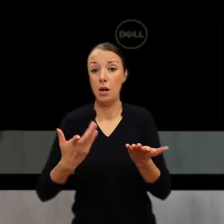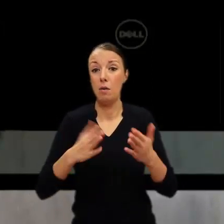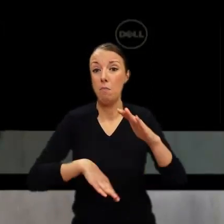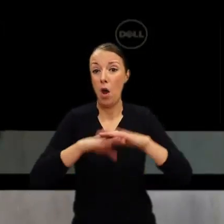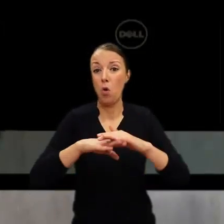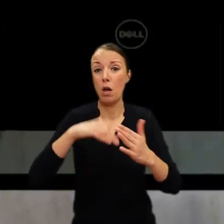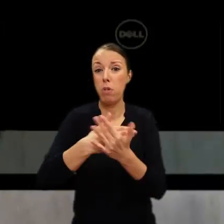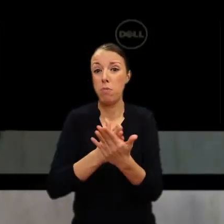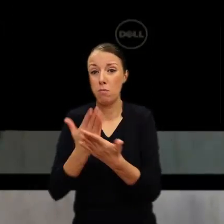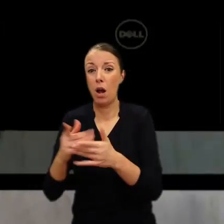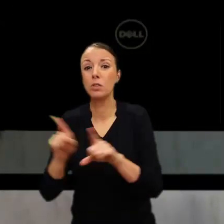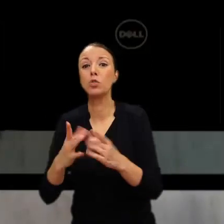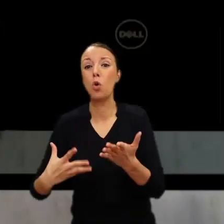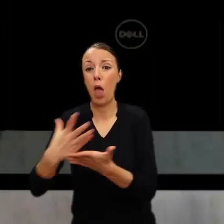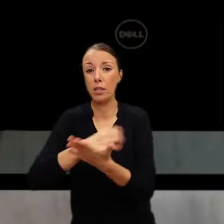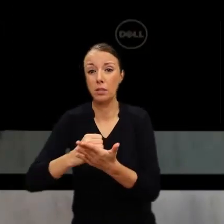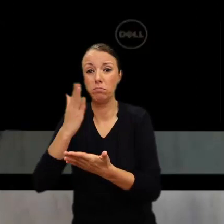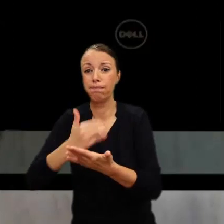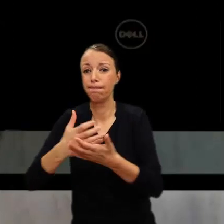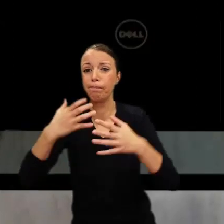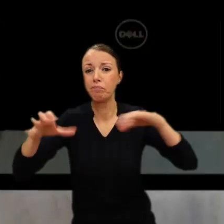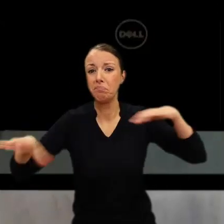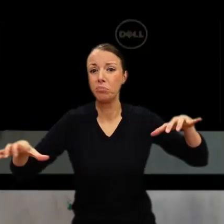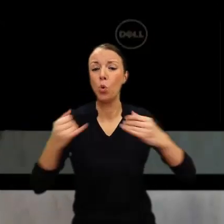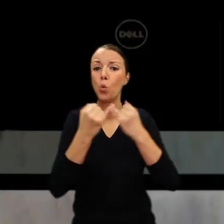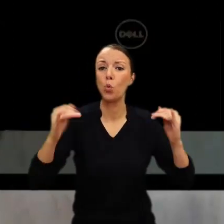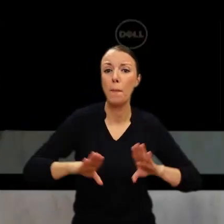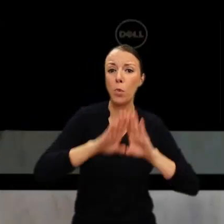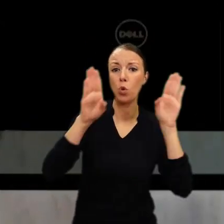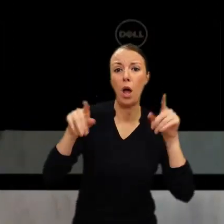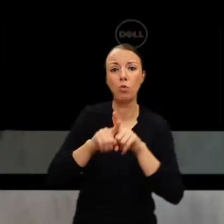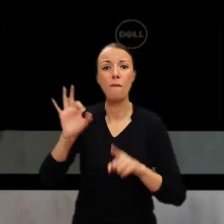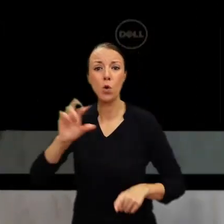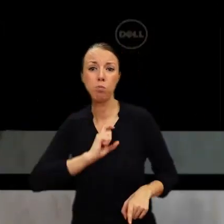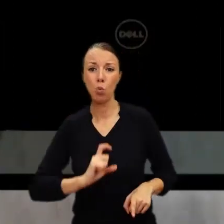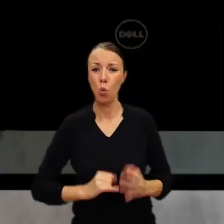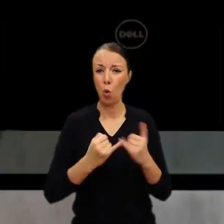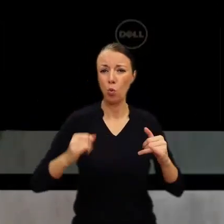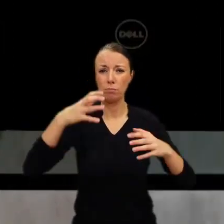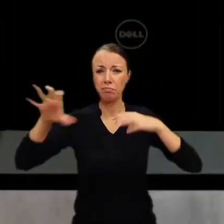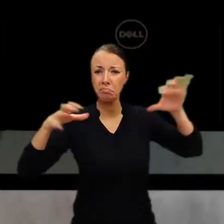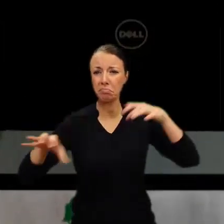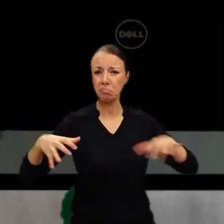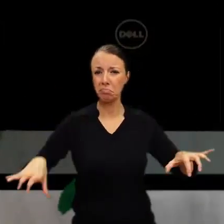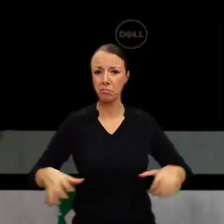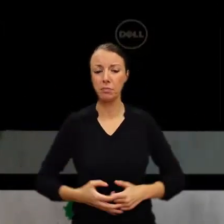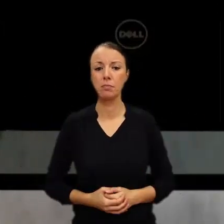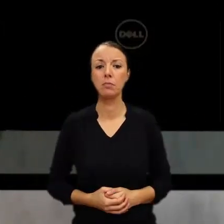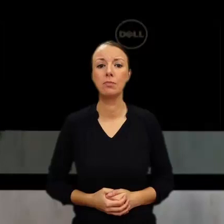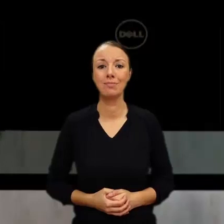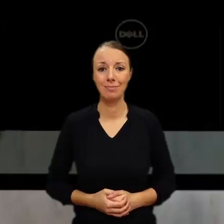władze PRL-owskie chcieli wymazać